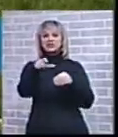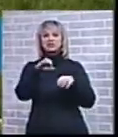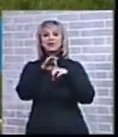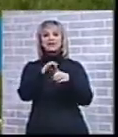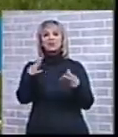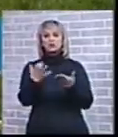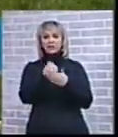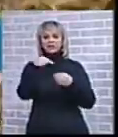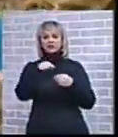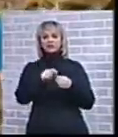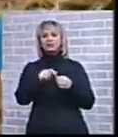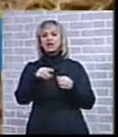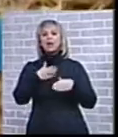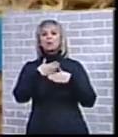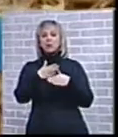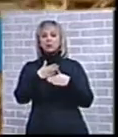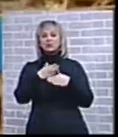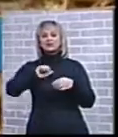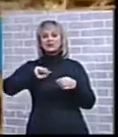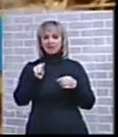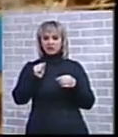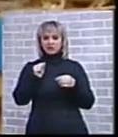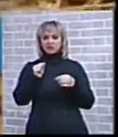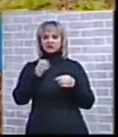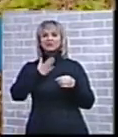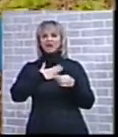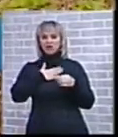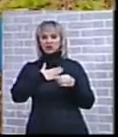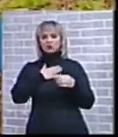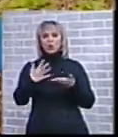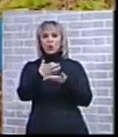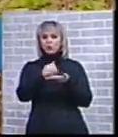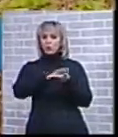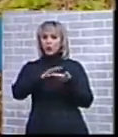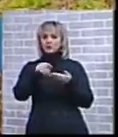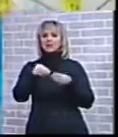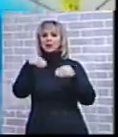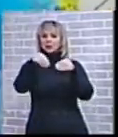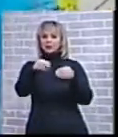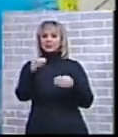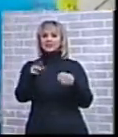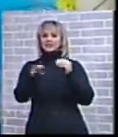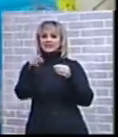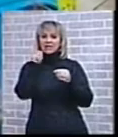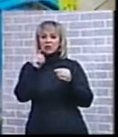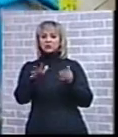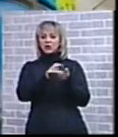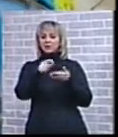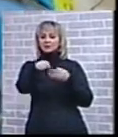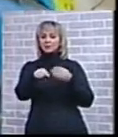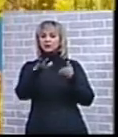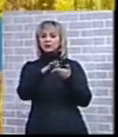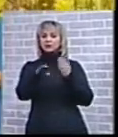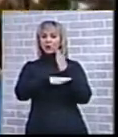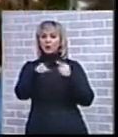провели удачно. Помочь товарищам нашим в уборке зеленых насаждений поврежденных и